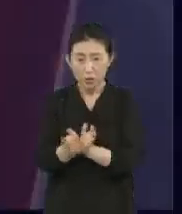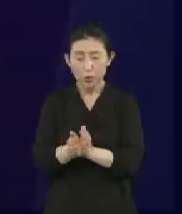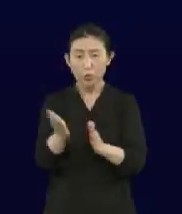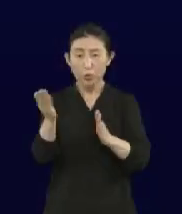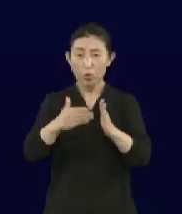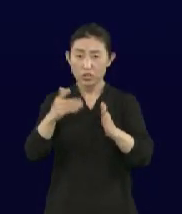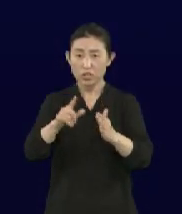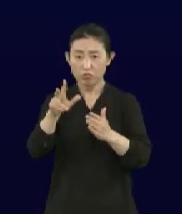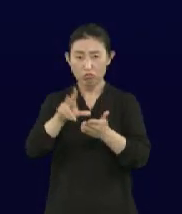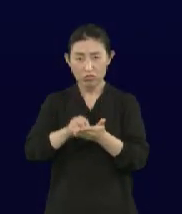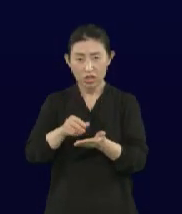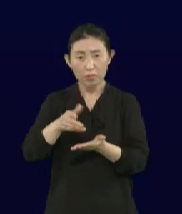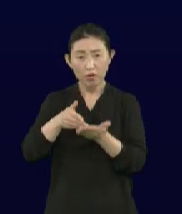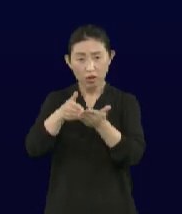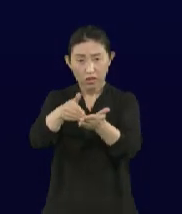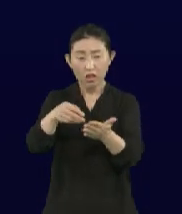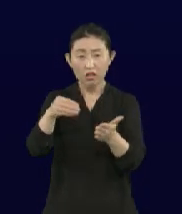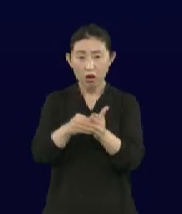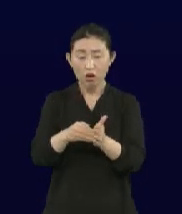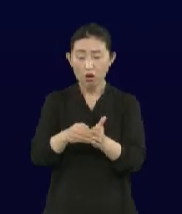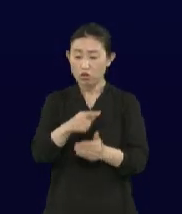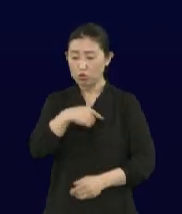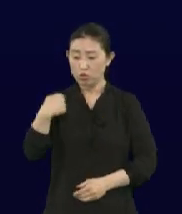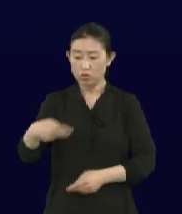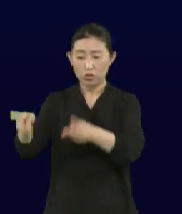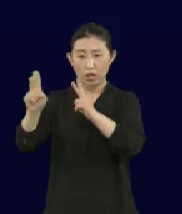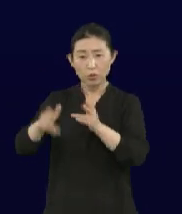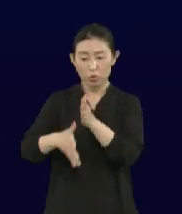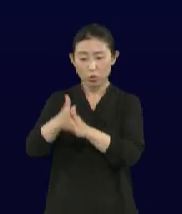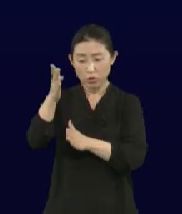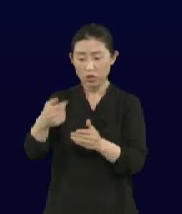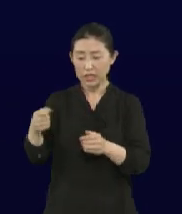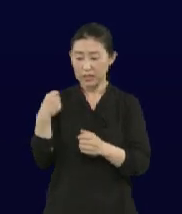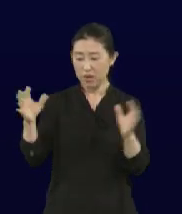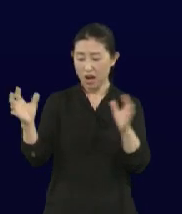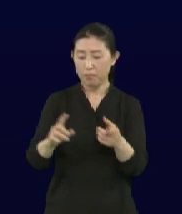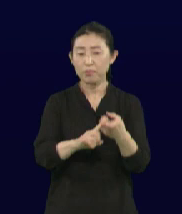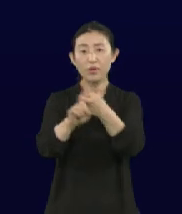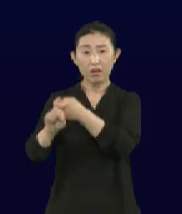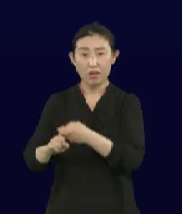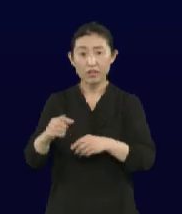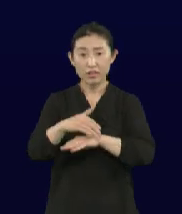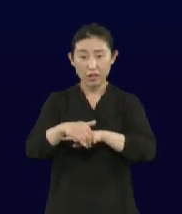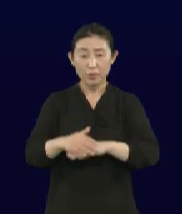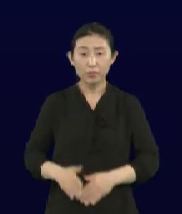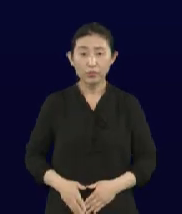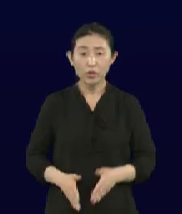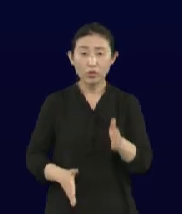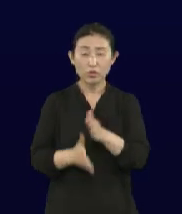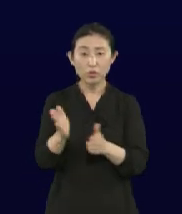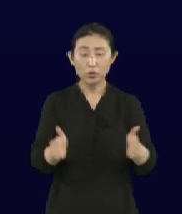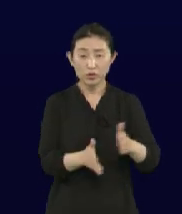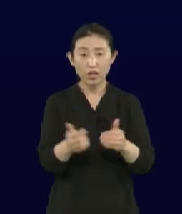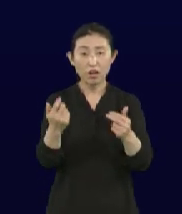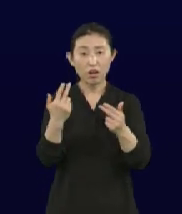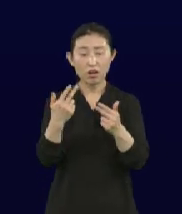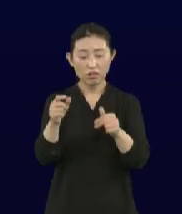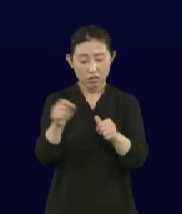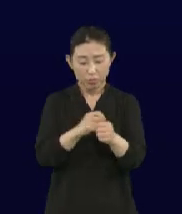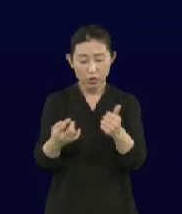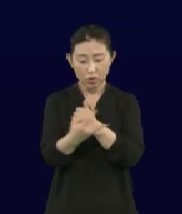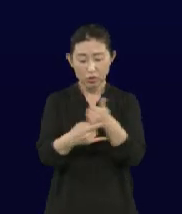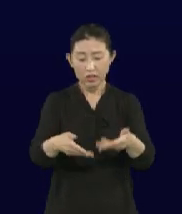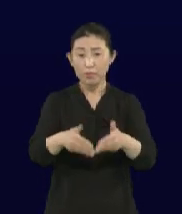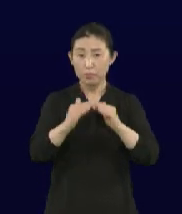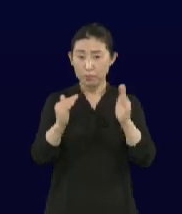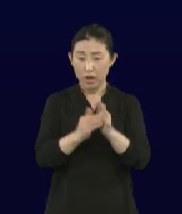의제로 채택하는 한편 중국 자매 도시들과도 연대하겠다고 밝혔습니다. 또 시도지사 협의회에 특별위원회를 구성해